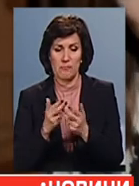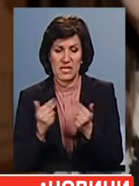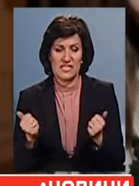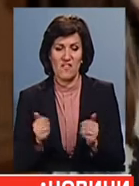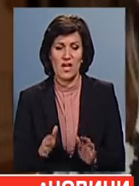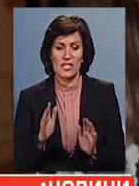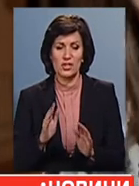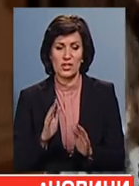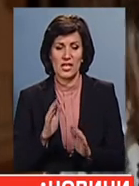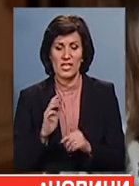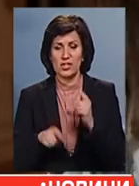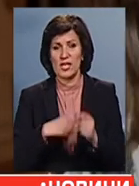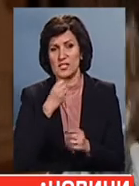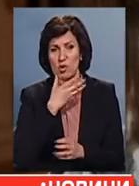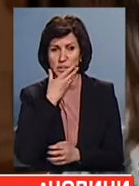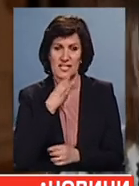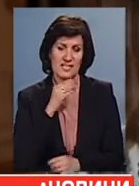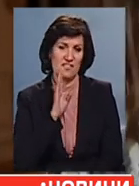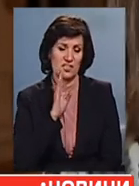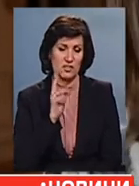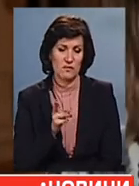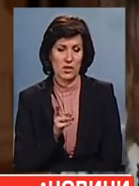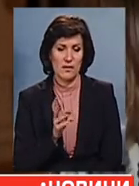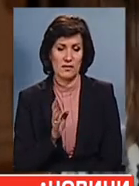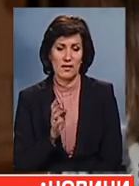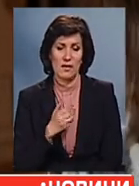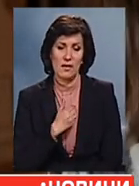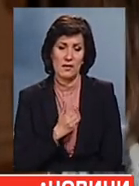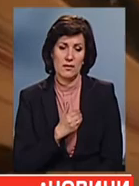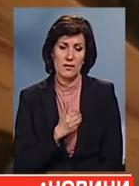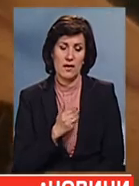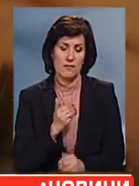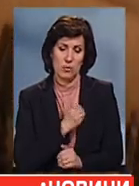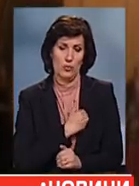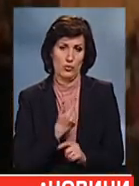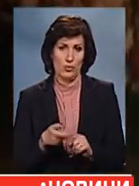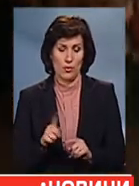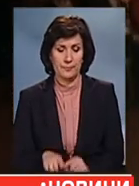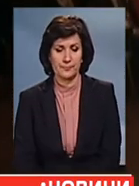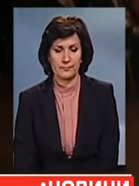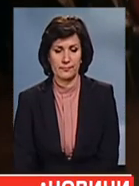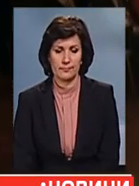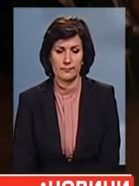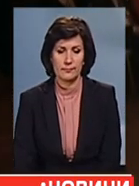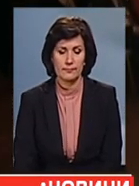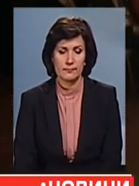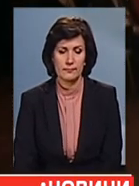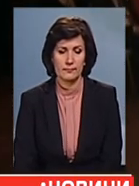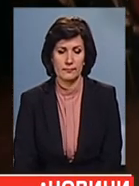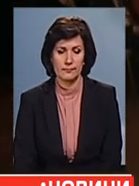лише через хороших, красивих дівчат. Я найменше цього хочу. Марія Пруст, Дмитро Савчук, «Голос Америки».